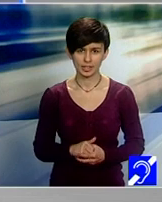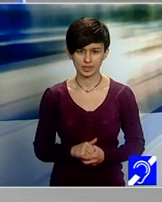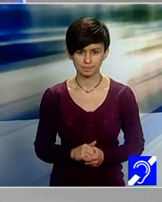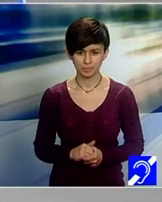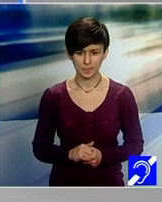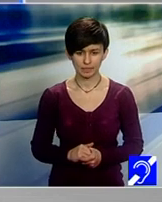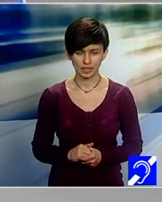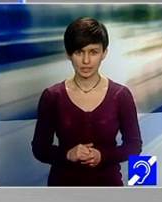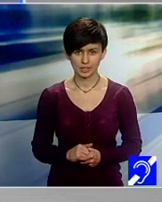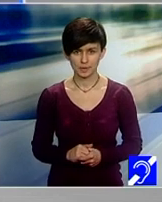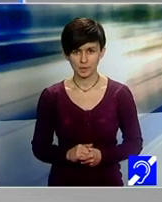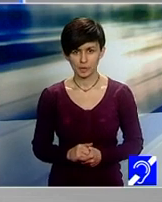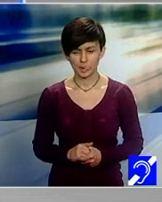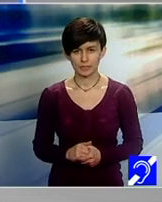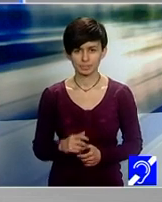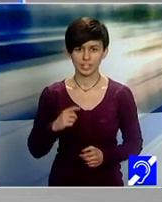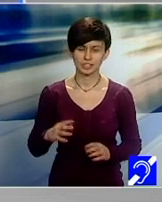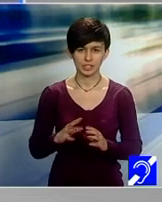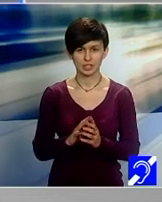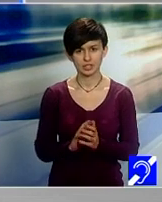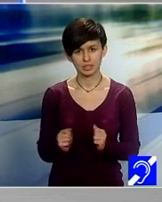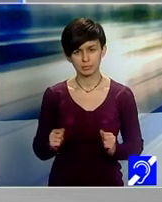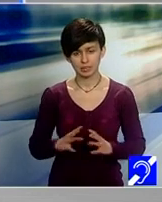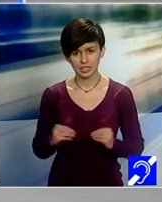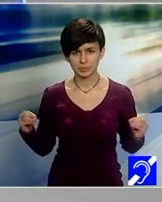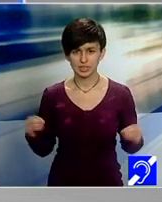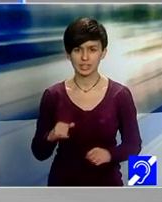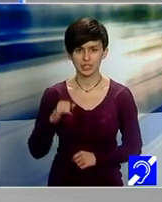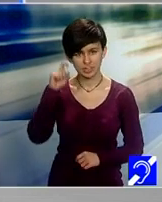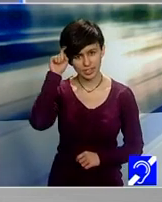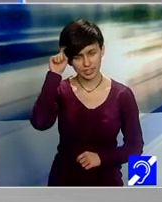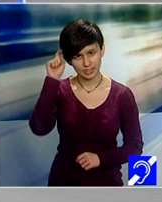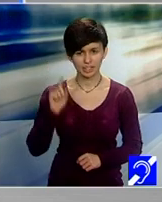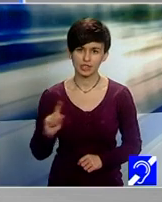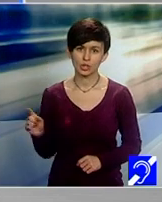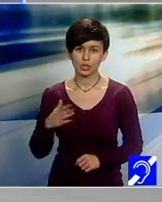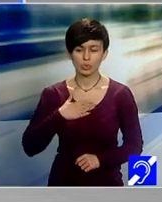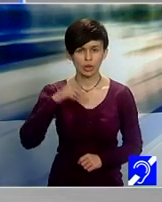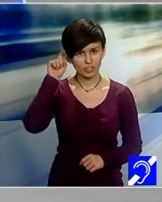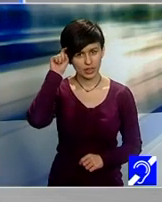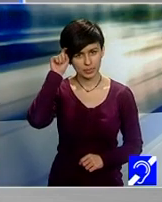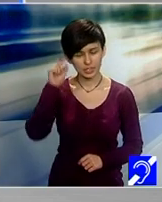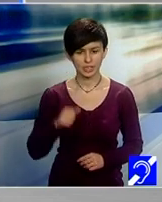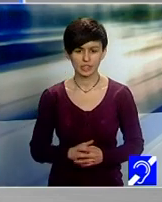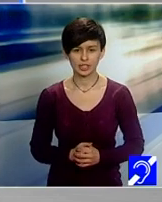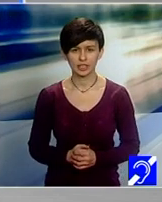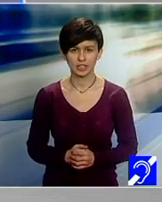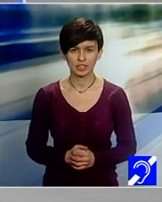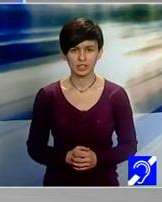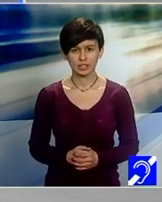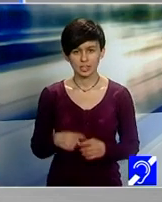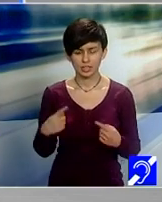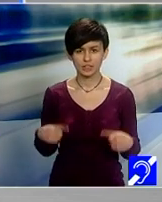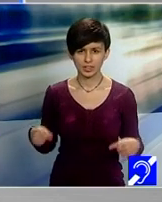O altă trăsătură foarte importantă este lipsa de încredere. În sensul că nu avem încredere unul în celălalt, doar în grupul nostru, în gașca